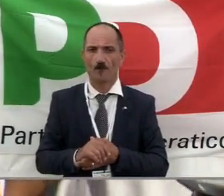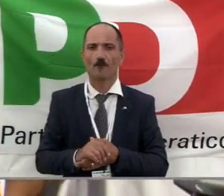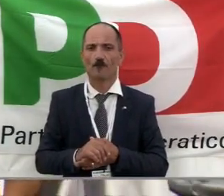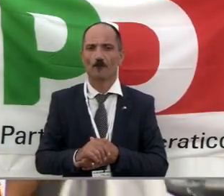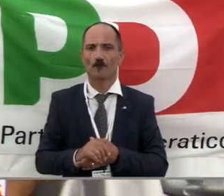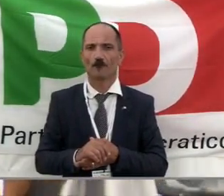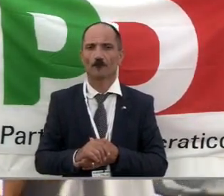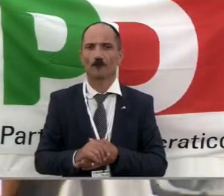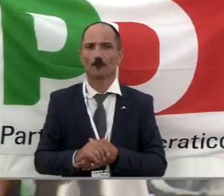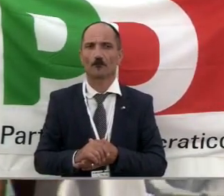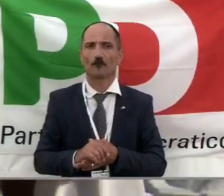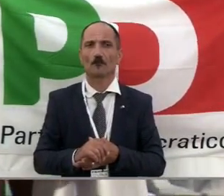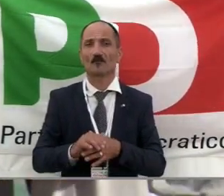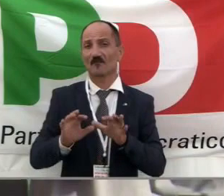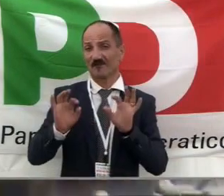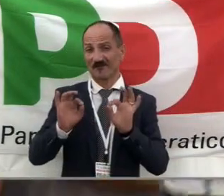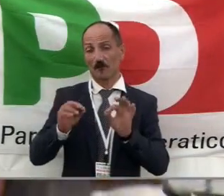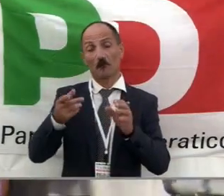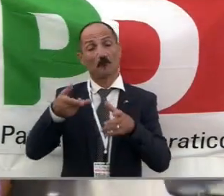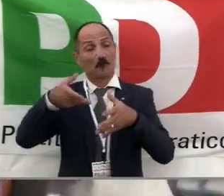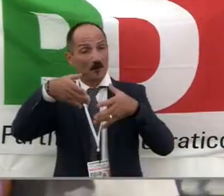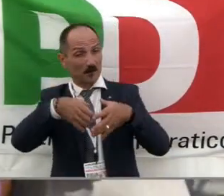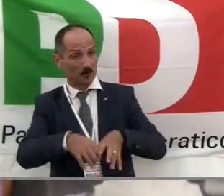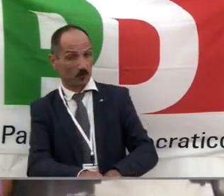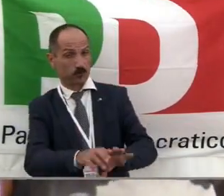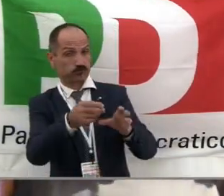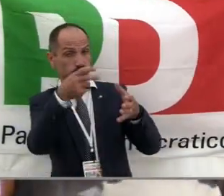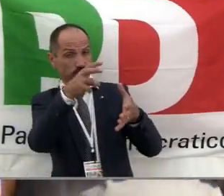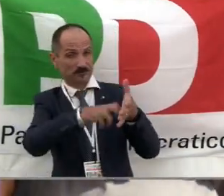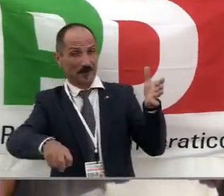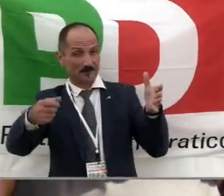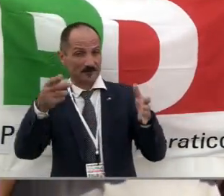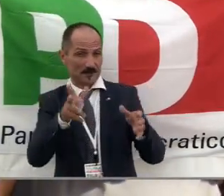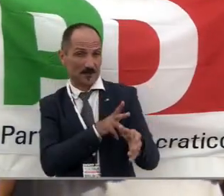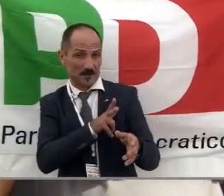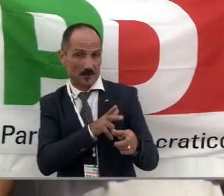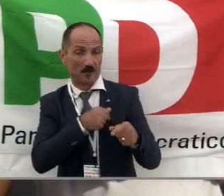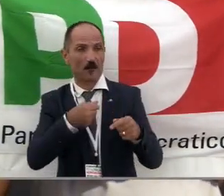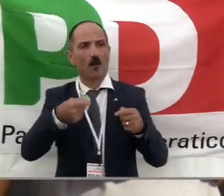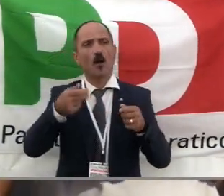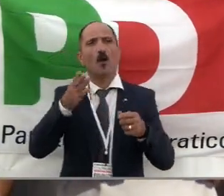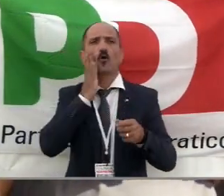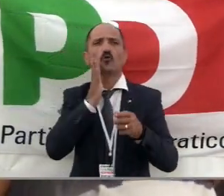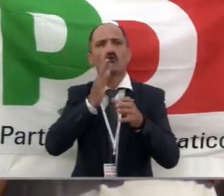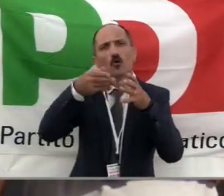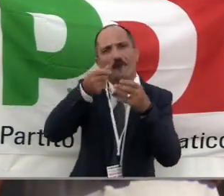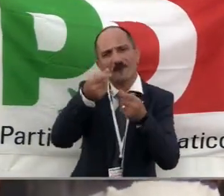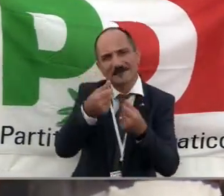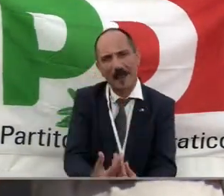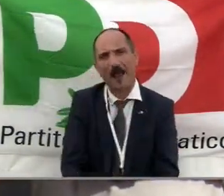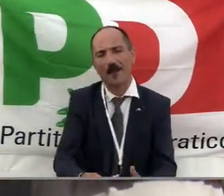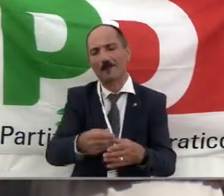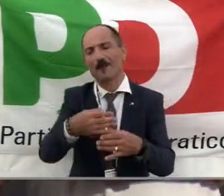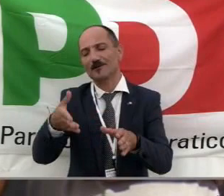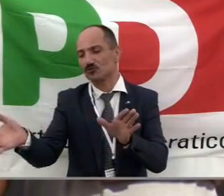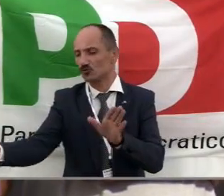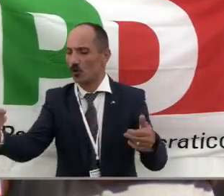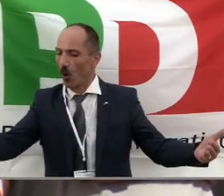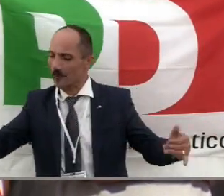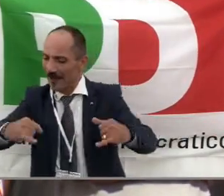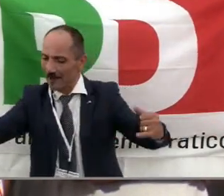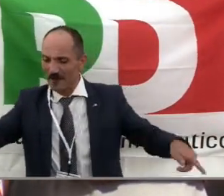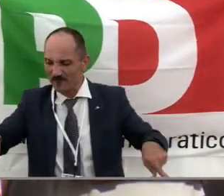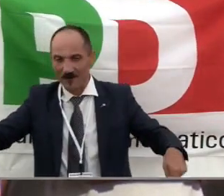Per ridurre le tasse ai ricchi, per fare un condono fiscale, per togliere soldi alle periferie, per tagliare